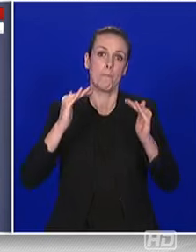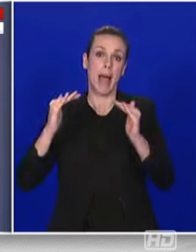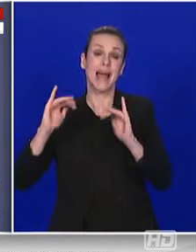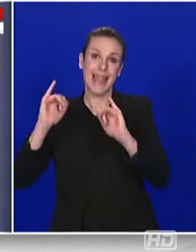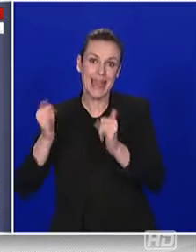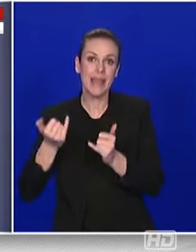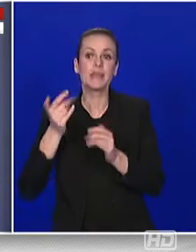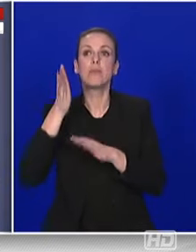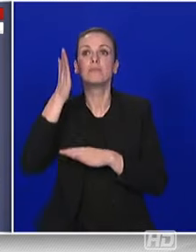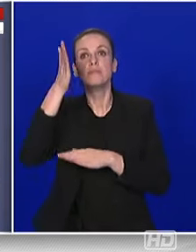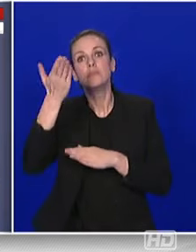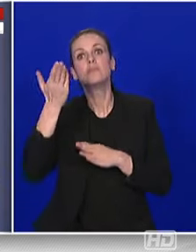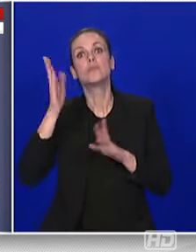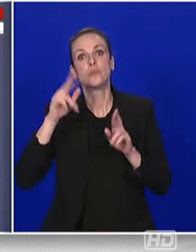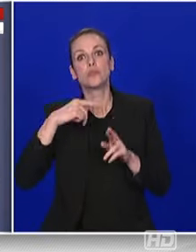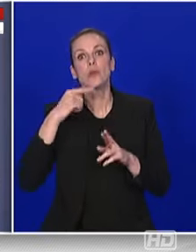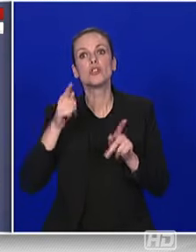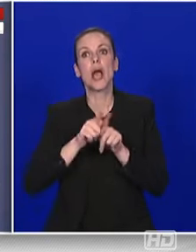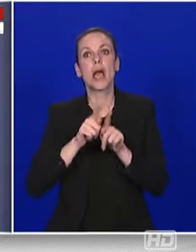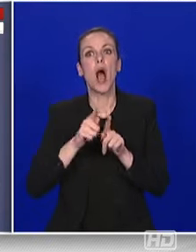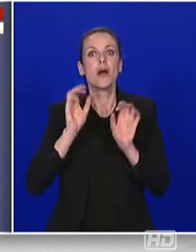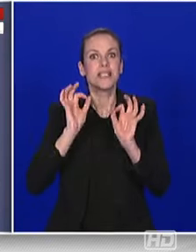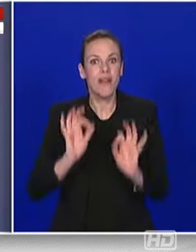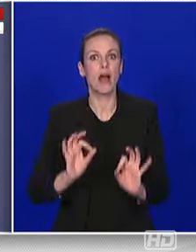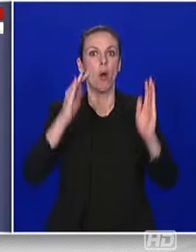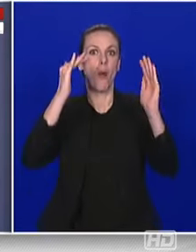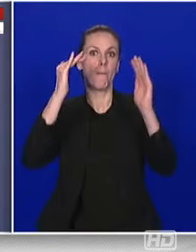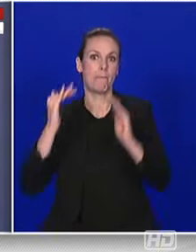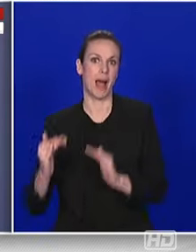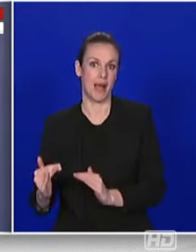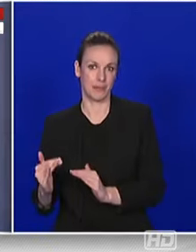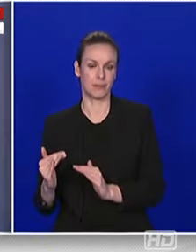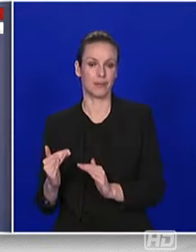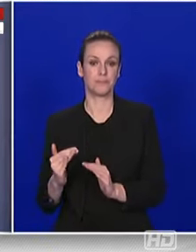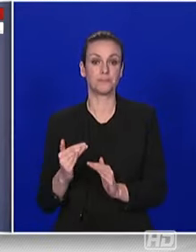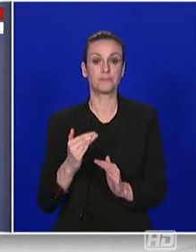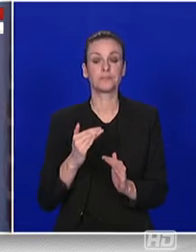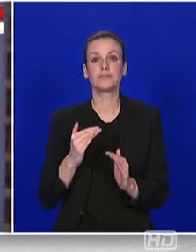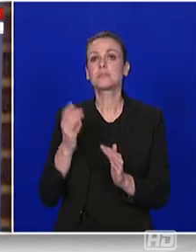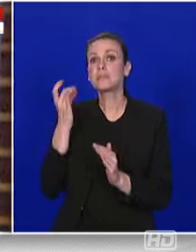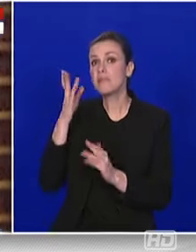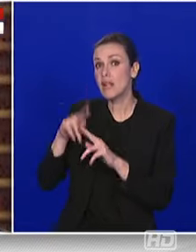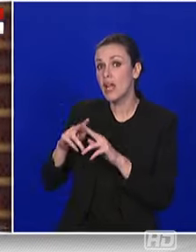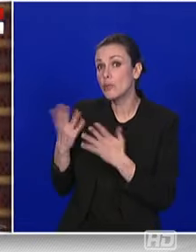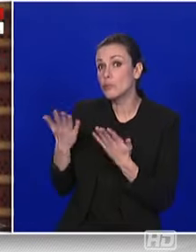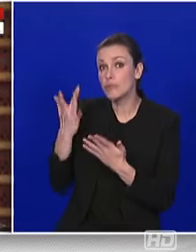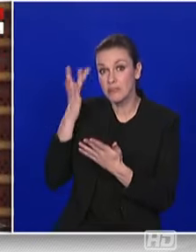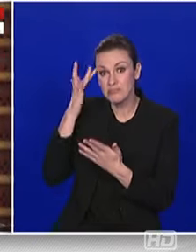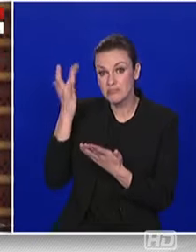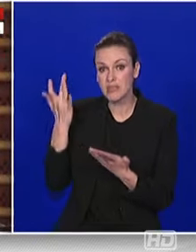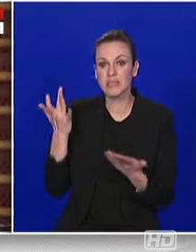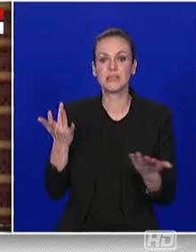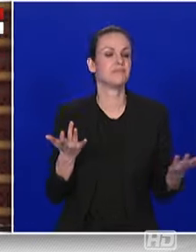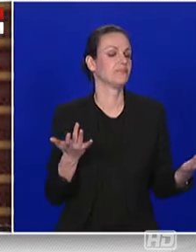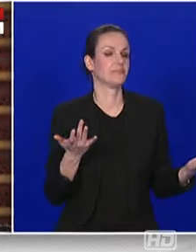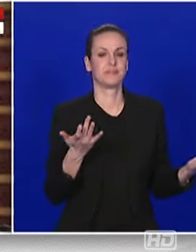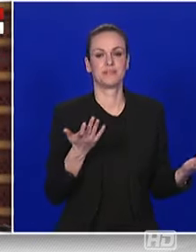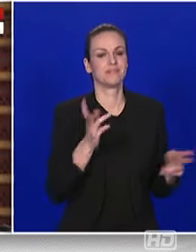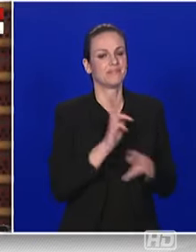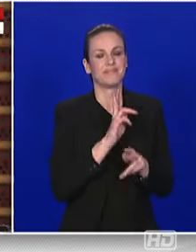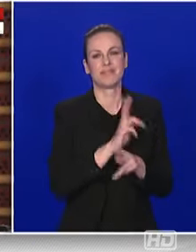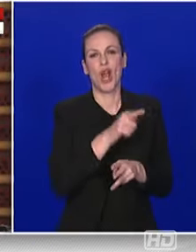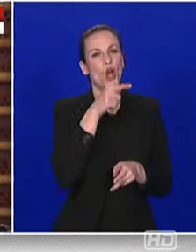dana imali šansu govoriti o konkretnom padu. Kada bi to moglo biti, to ne znamo. Ne, pazite, takve